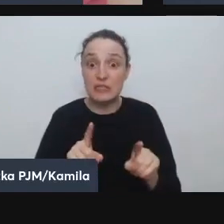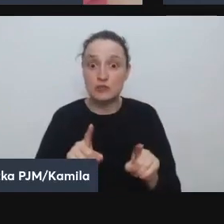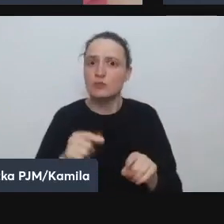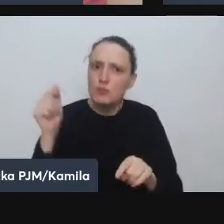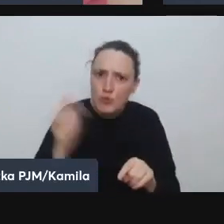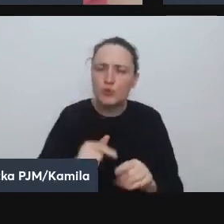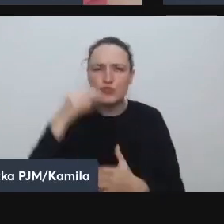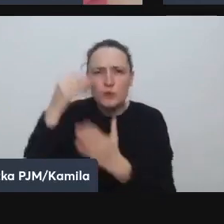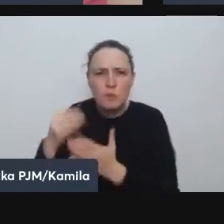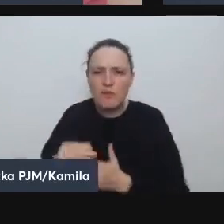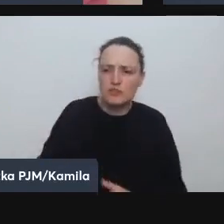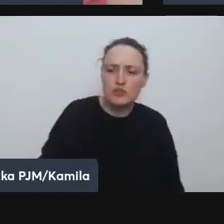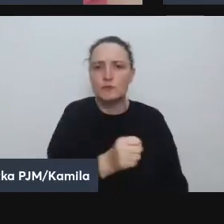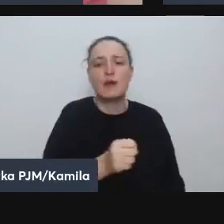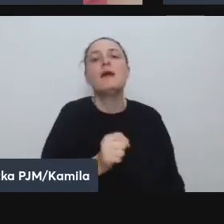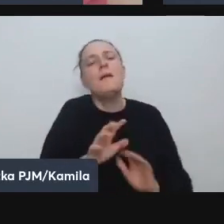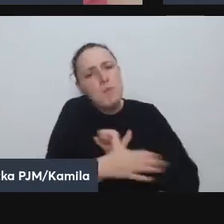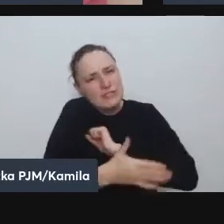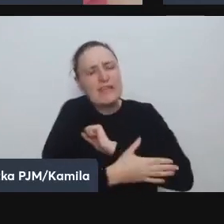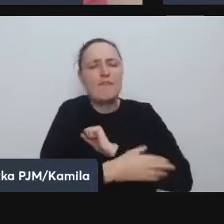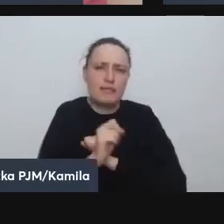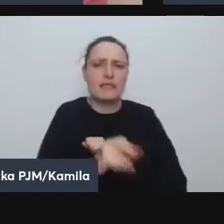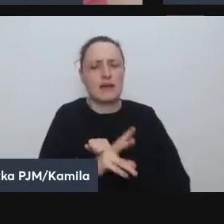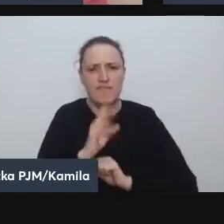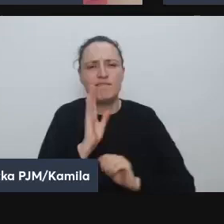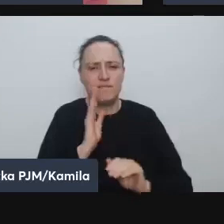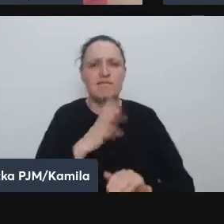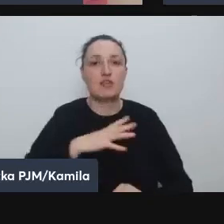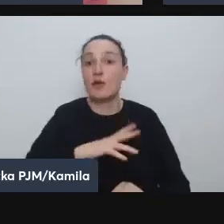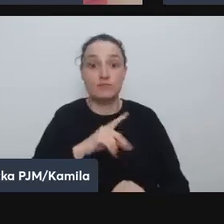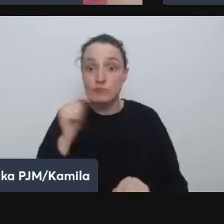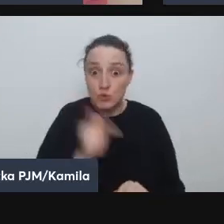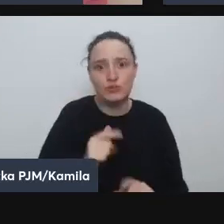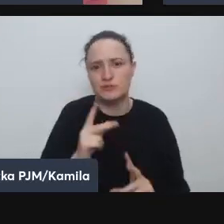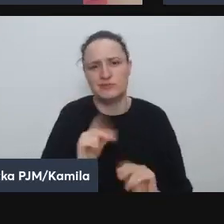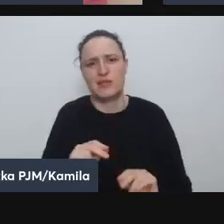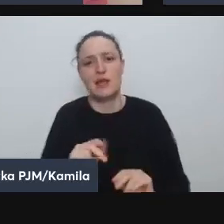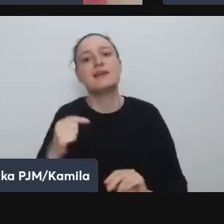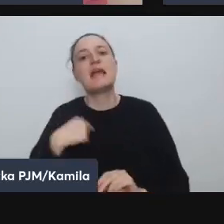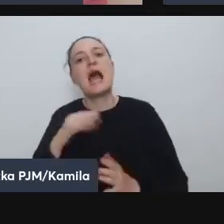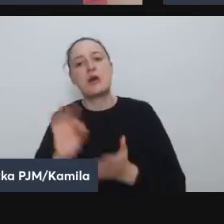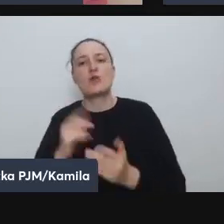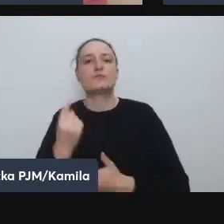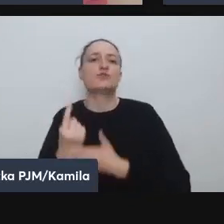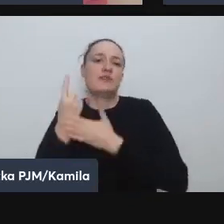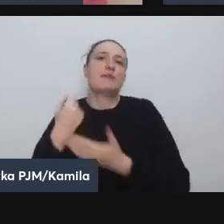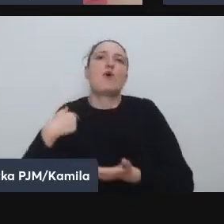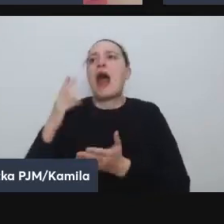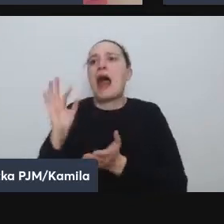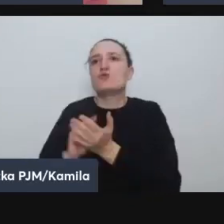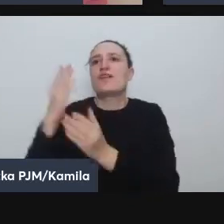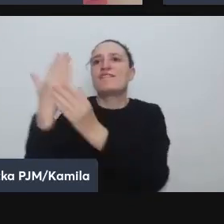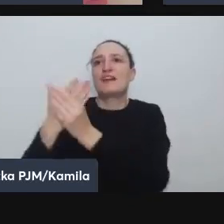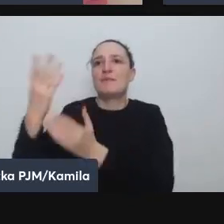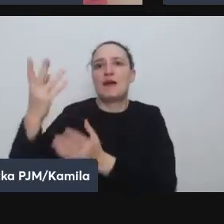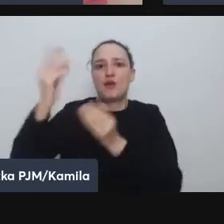sobą, nie? Jakby te podstawowe rzeczy, no oczywiście warto, ale absolutnie nie trzeba, wiecie, ja jestem uprzywilejowana, bo ja to dostałam od firm za to, że to